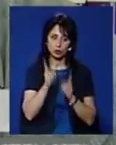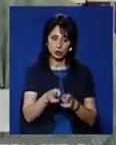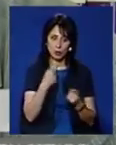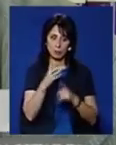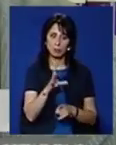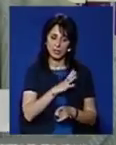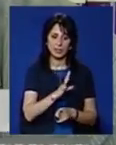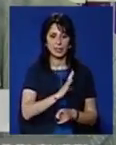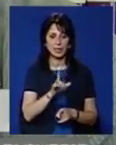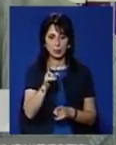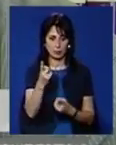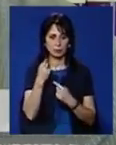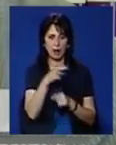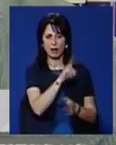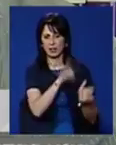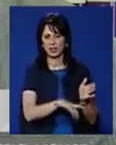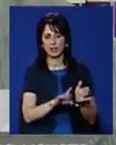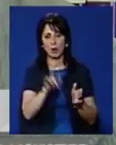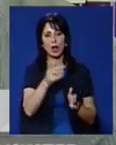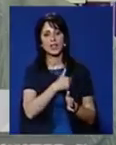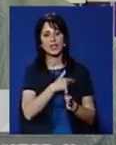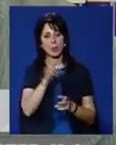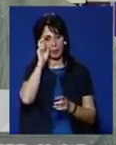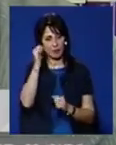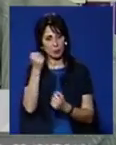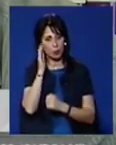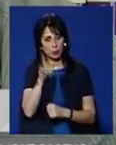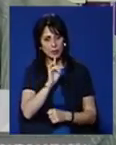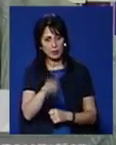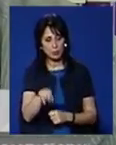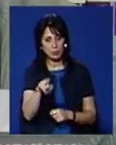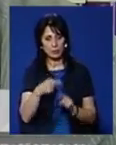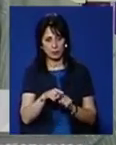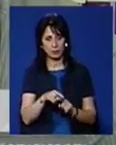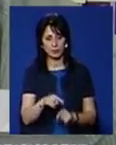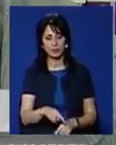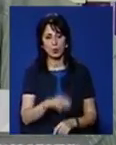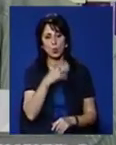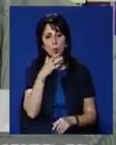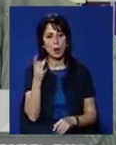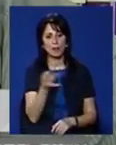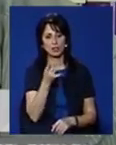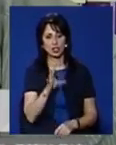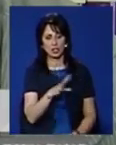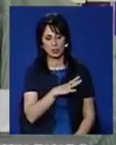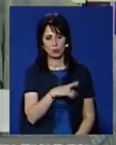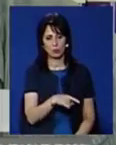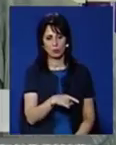არა თავრობისგან გამოხატული ნება მათი მხრიდან ამ ჩართულობასთან დაკავშირებით. უამრავჯერ მოხდა